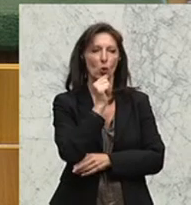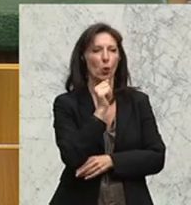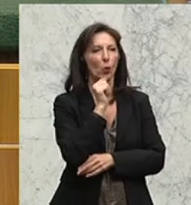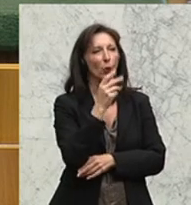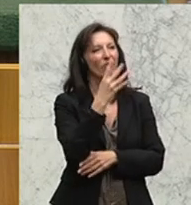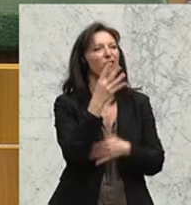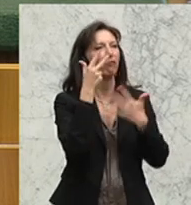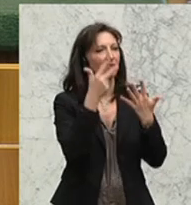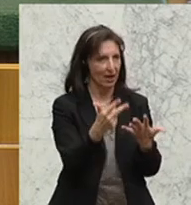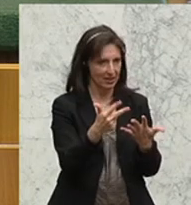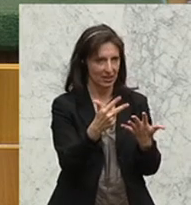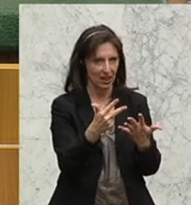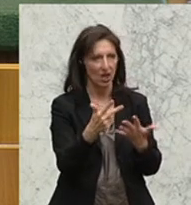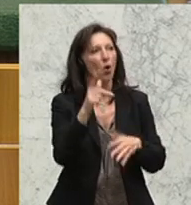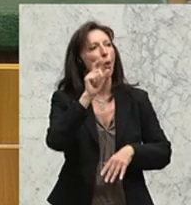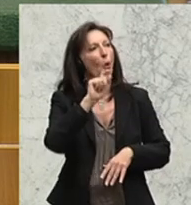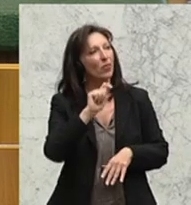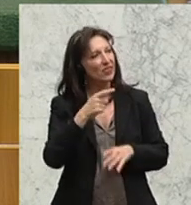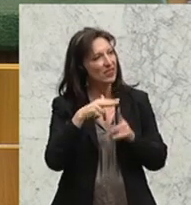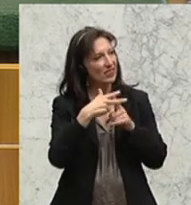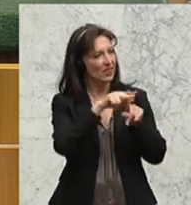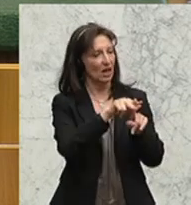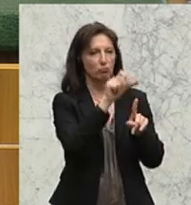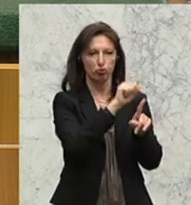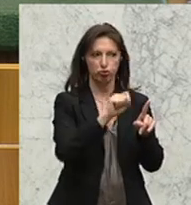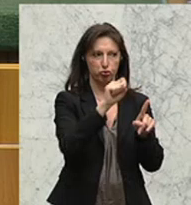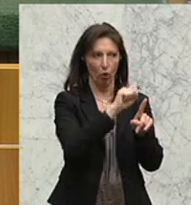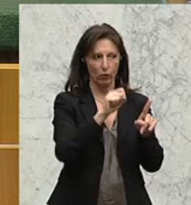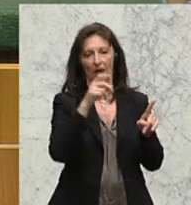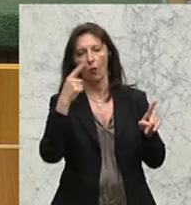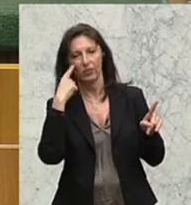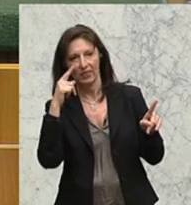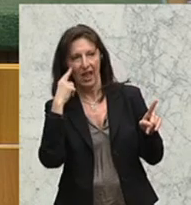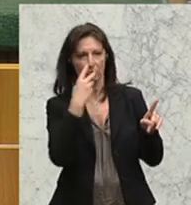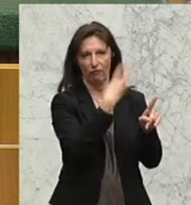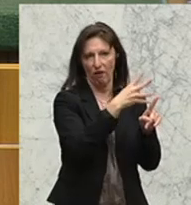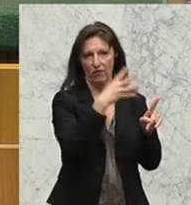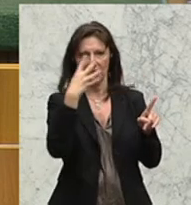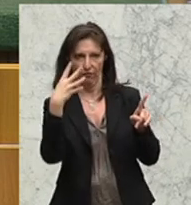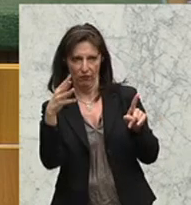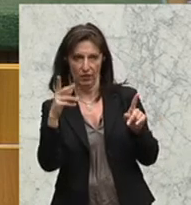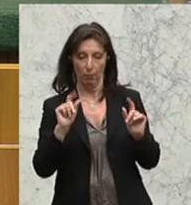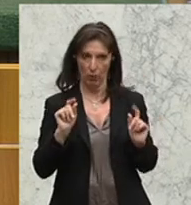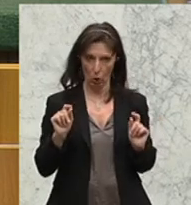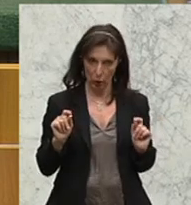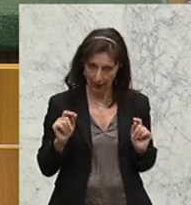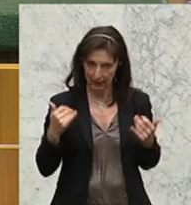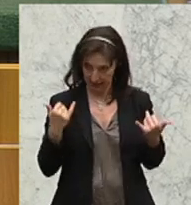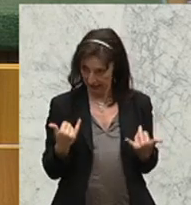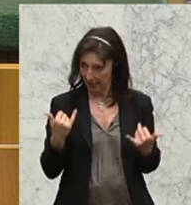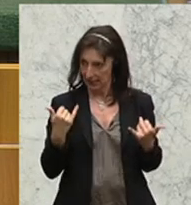Grüne 84 sowie Stronach und Neos je 44 Minuten. Wir kommen sogleich zur Abstimmung über die